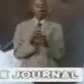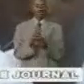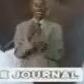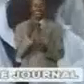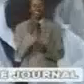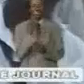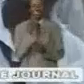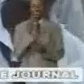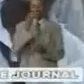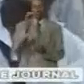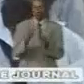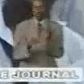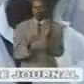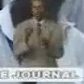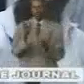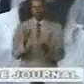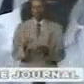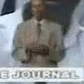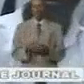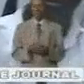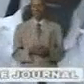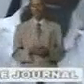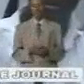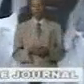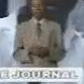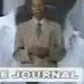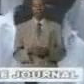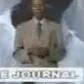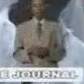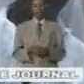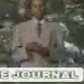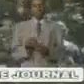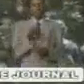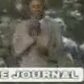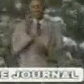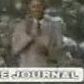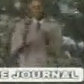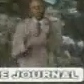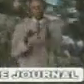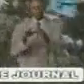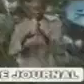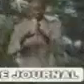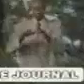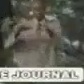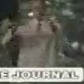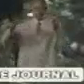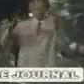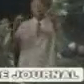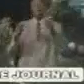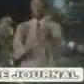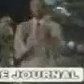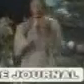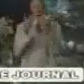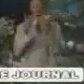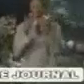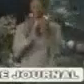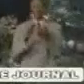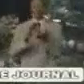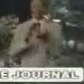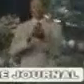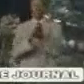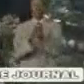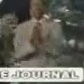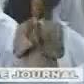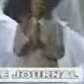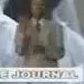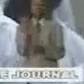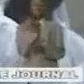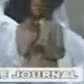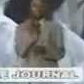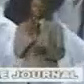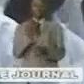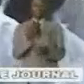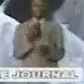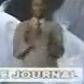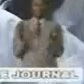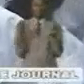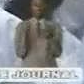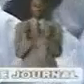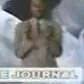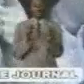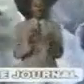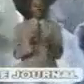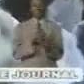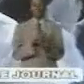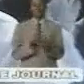de la malaria. C'est vraiment une activité que l'école de la liberté a organisée, de ramassage de sachets. C'est aussi pour